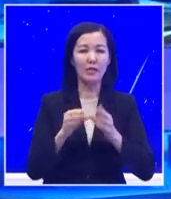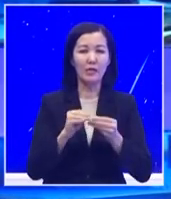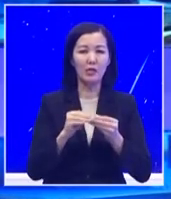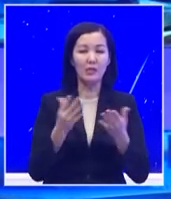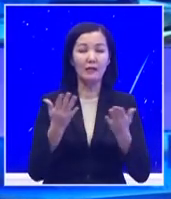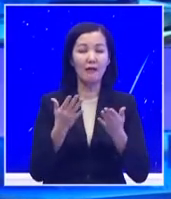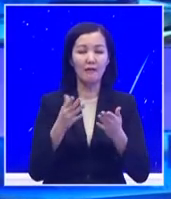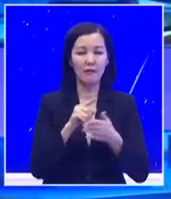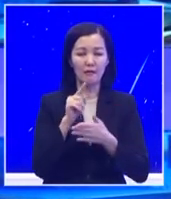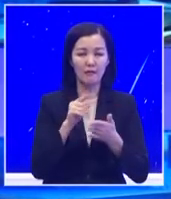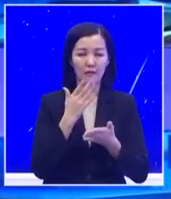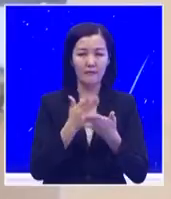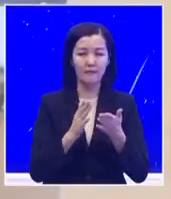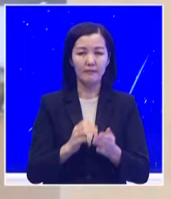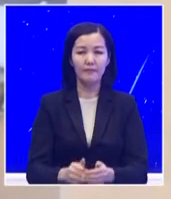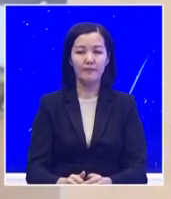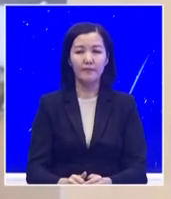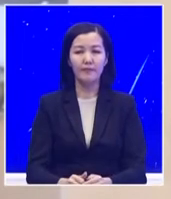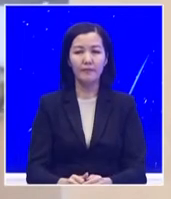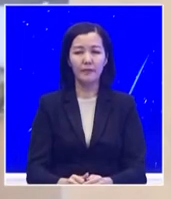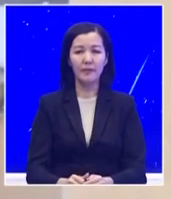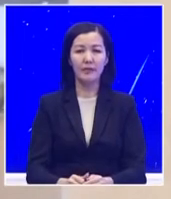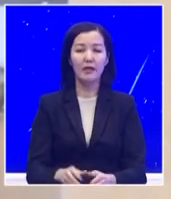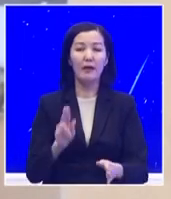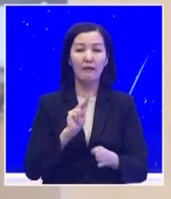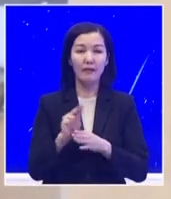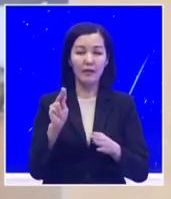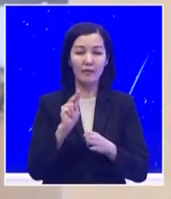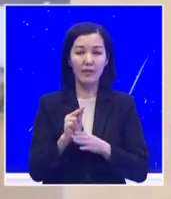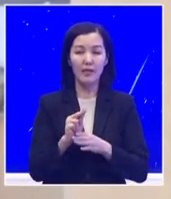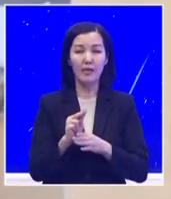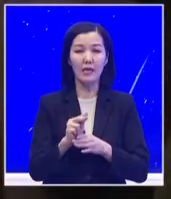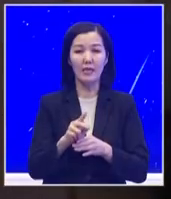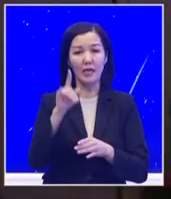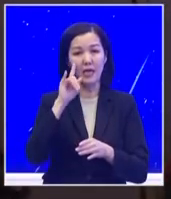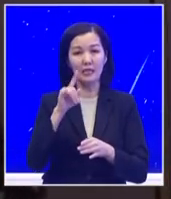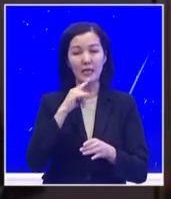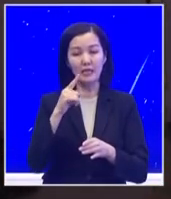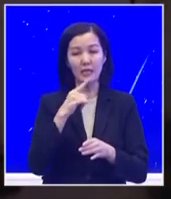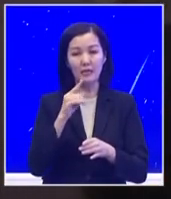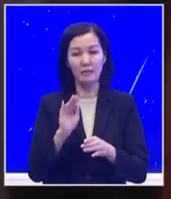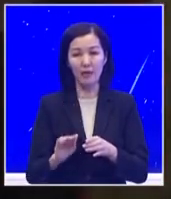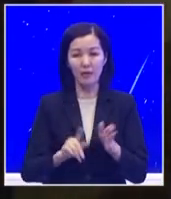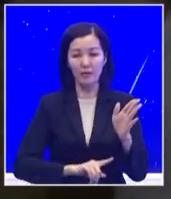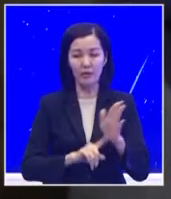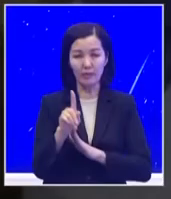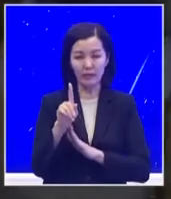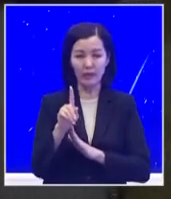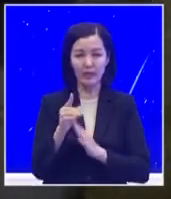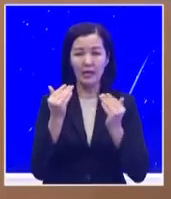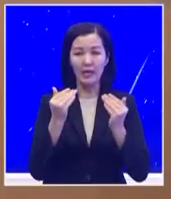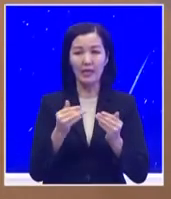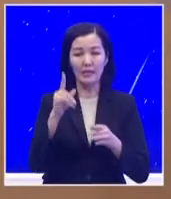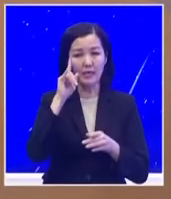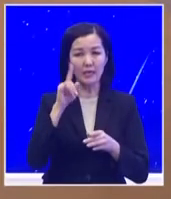қандай, сюжеттен көрейік. Тәрбие басы тілдесек, оны үйрету бала бақшадан басталатыны анық. Қазір өрендердің осы